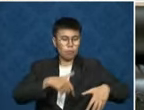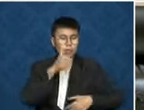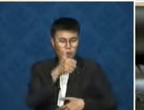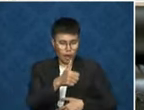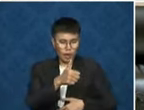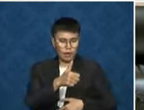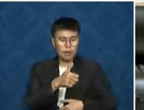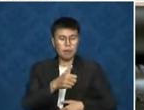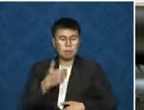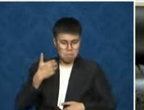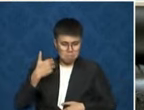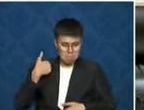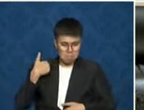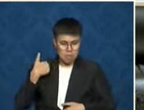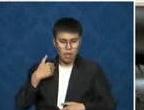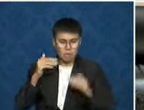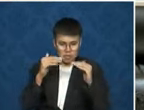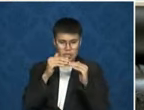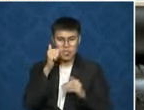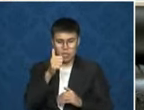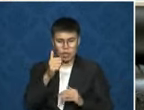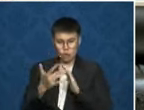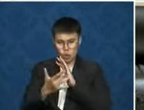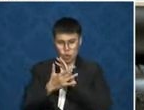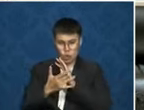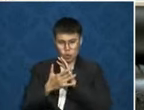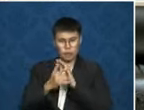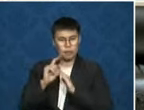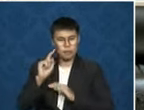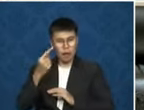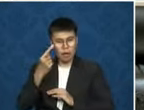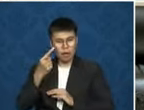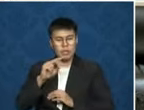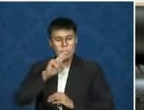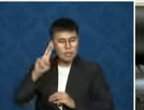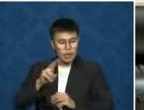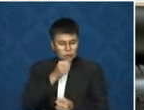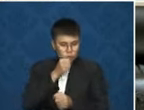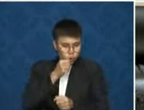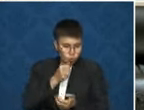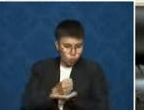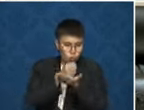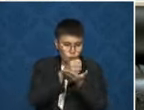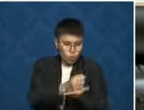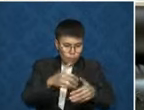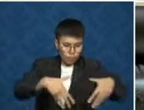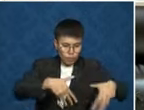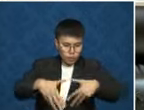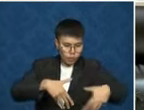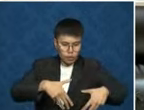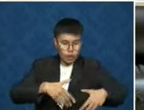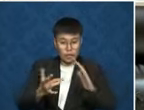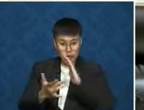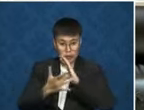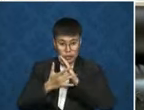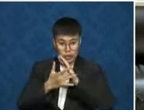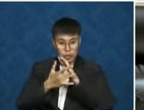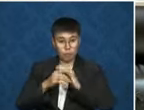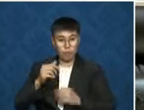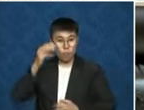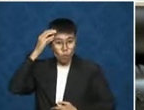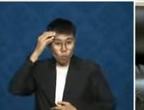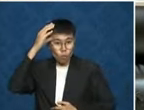สิทธิภาพมากขึ้นโดยการนำเอาเทคโนโลยีปัญญาประดิษฐ์มาใช้แต่อย่างไรก็ดีค่ะเทคโนโลยีปัญญาประดิษฐ์จ